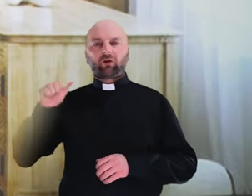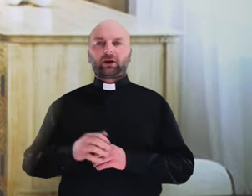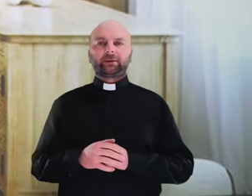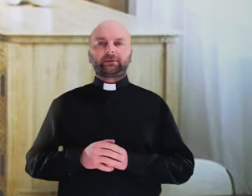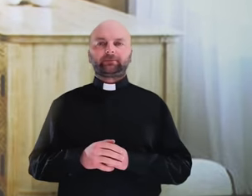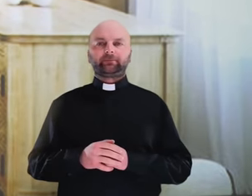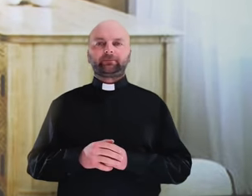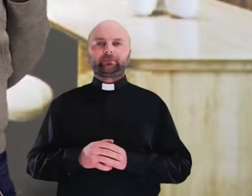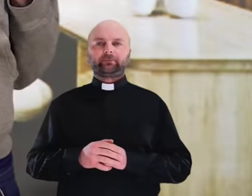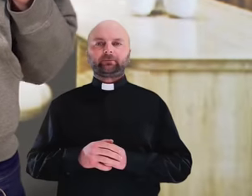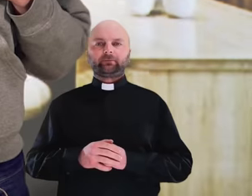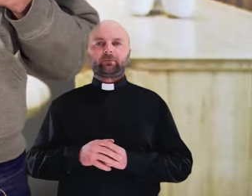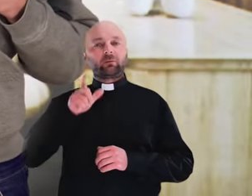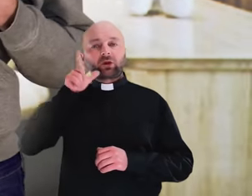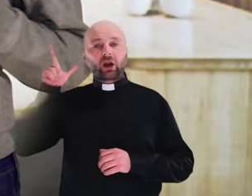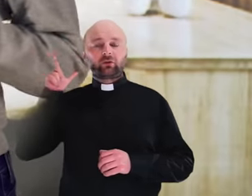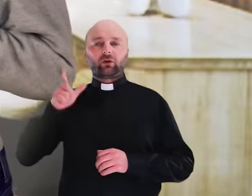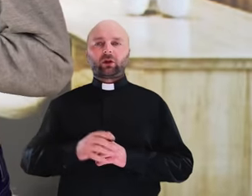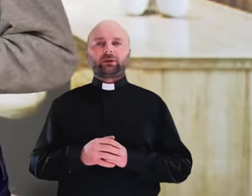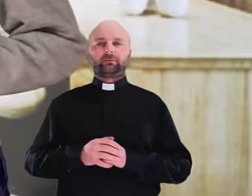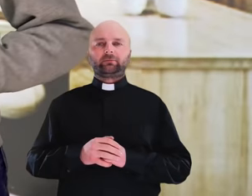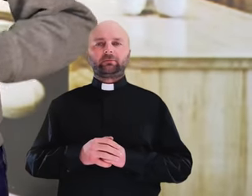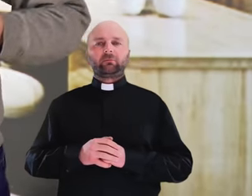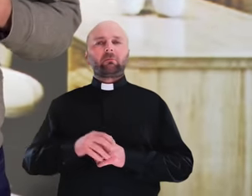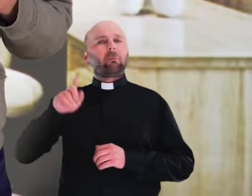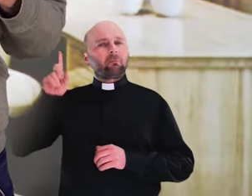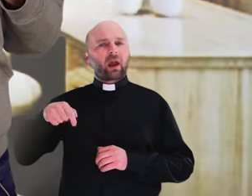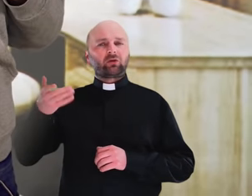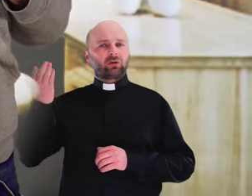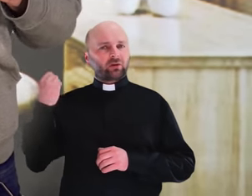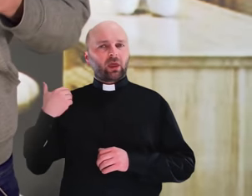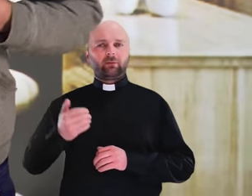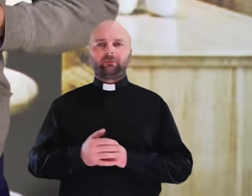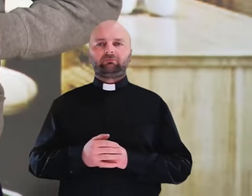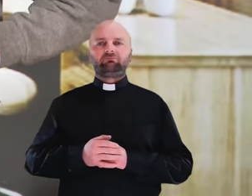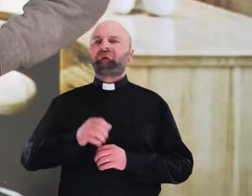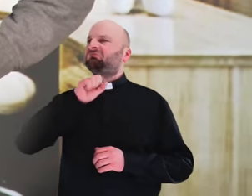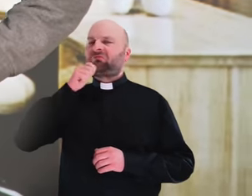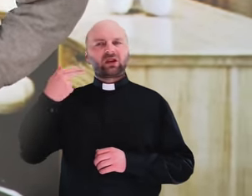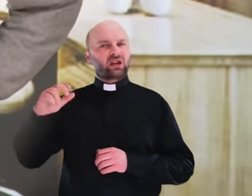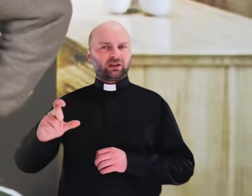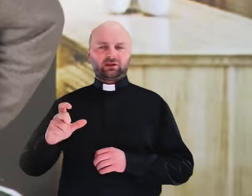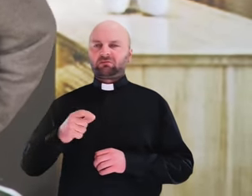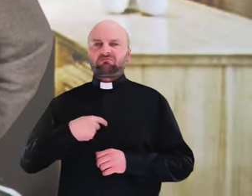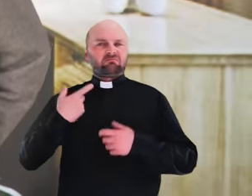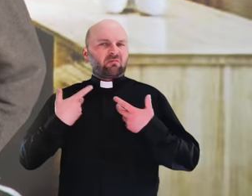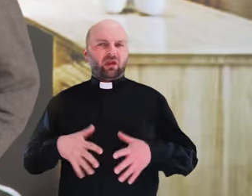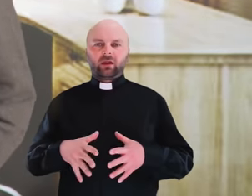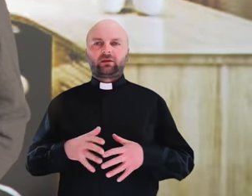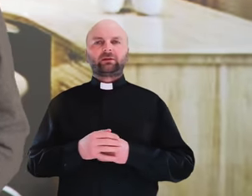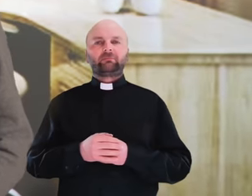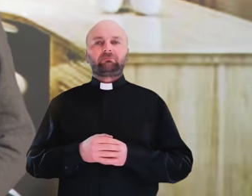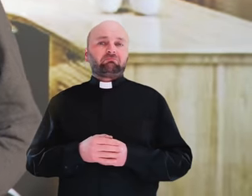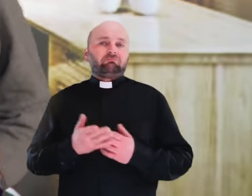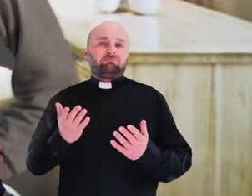wczoraj. I przedwczoraj, miesiąc temu. Nic mi się nie chce. Tak po prostu.